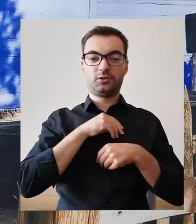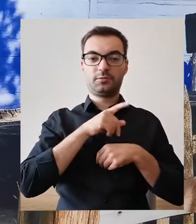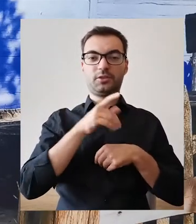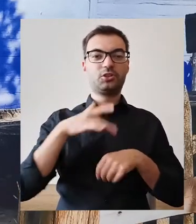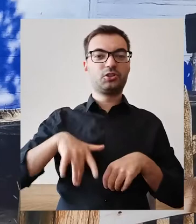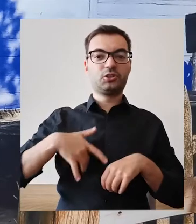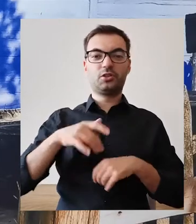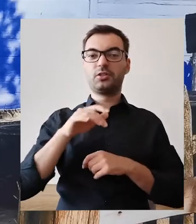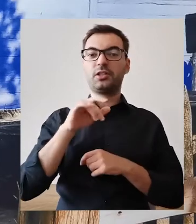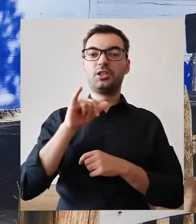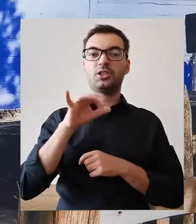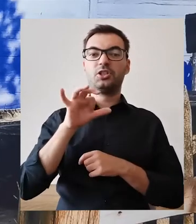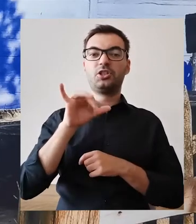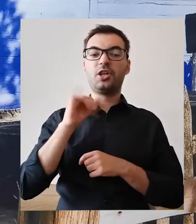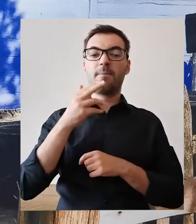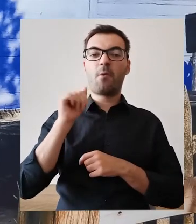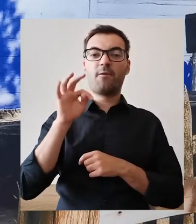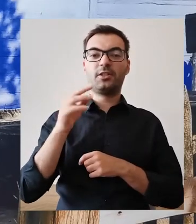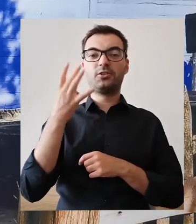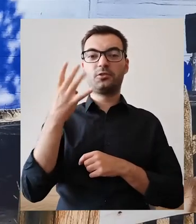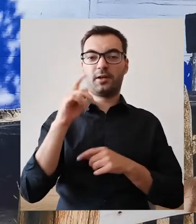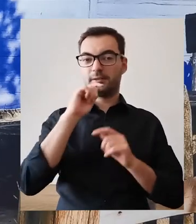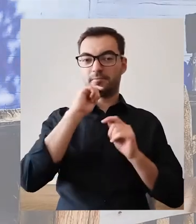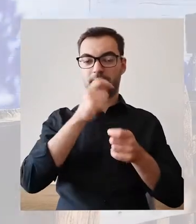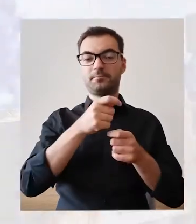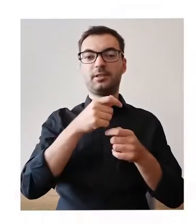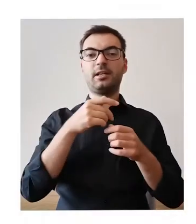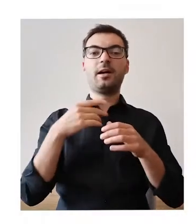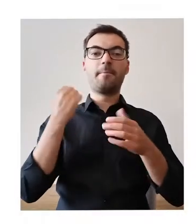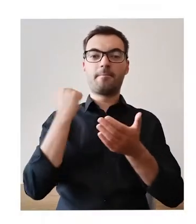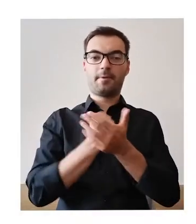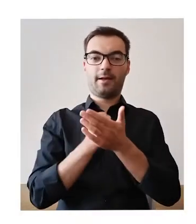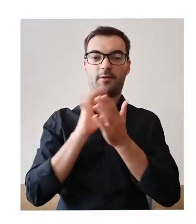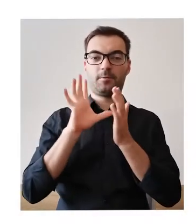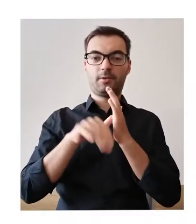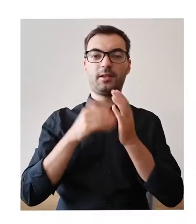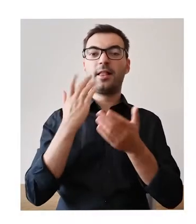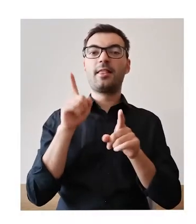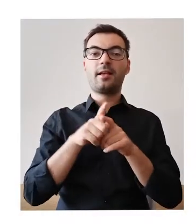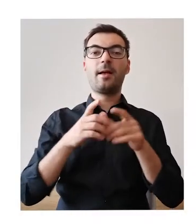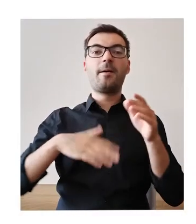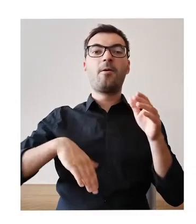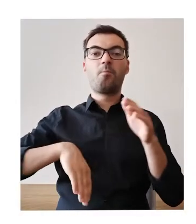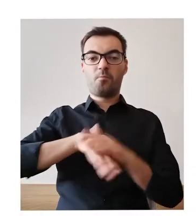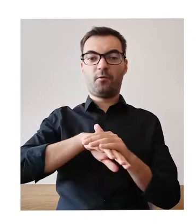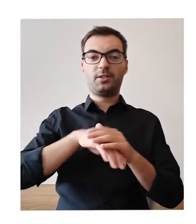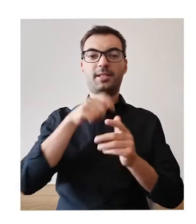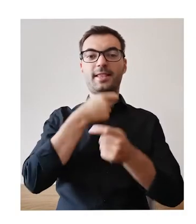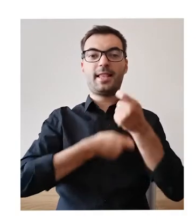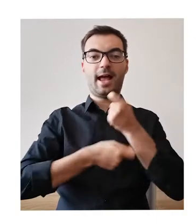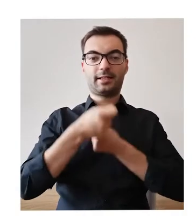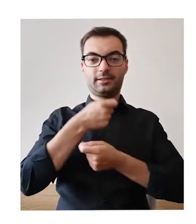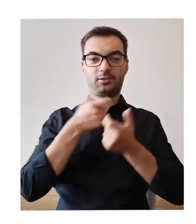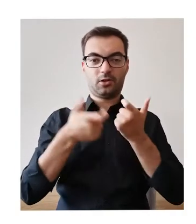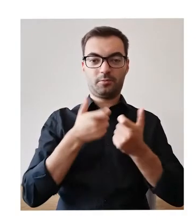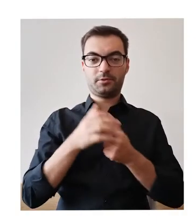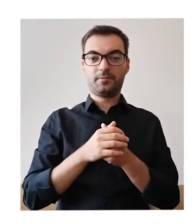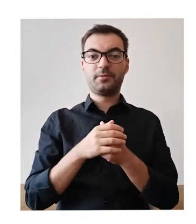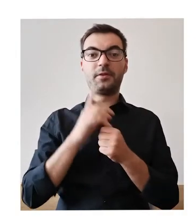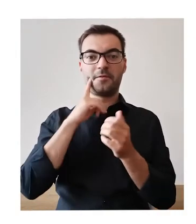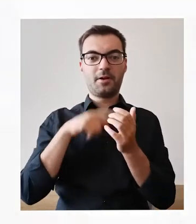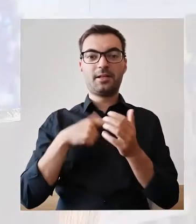od księcia siłownika czwartego prawa miejskie i przywilej targowy a no właśnie kiedy